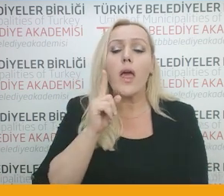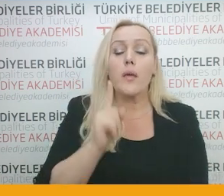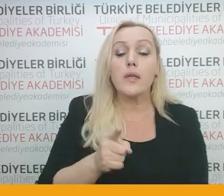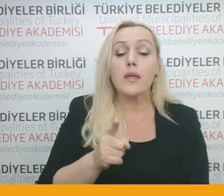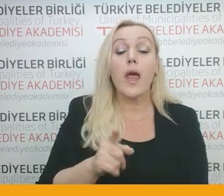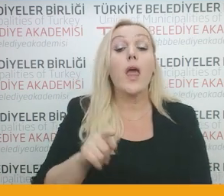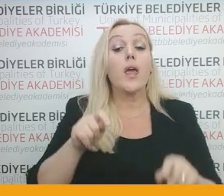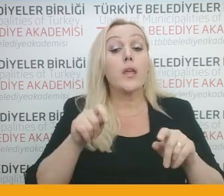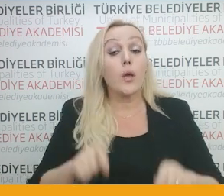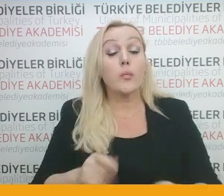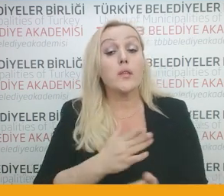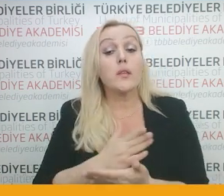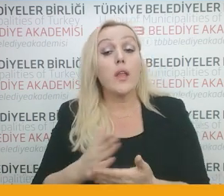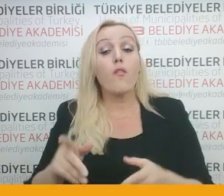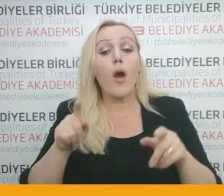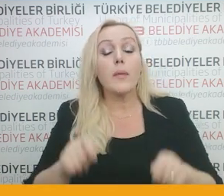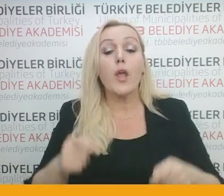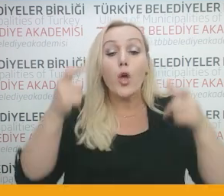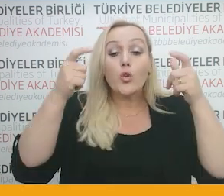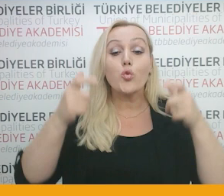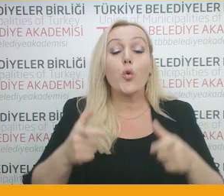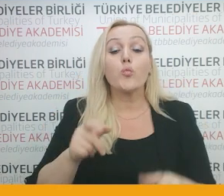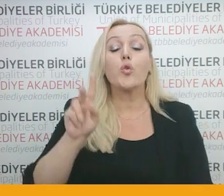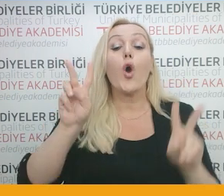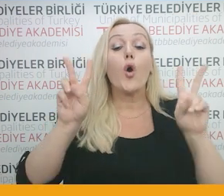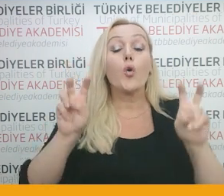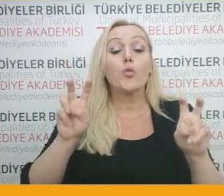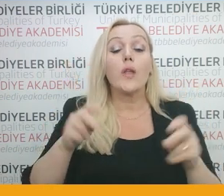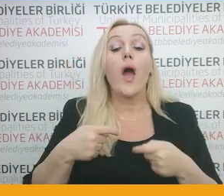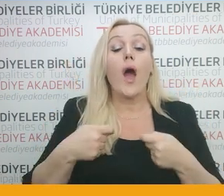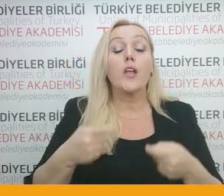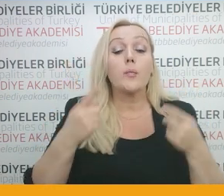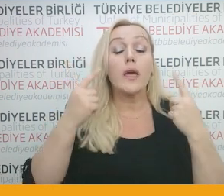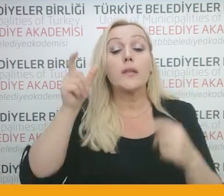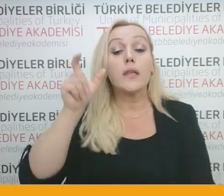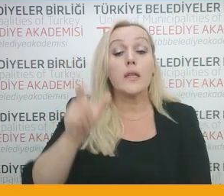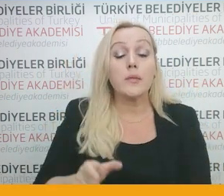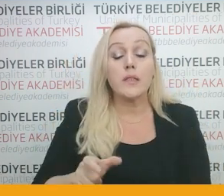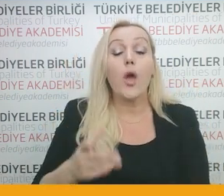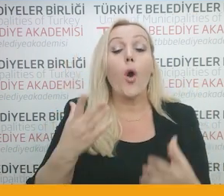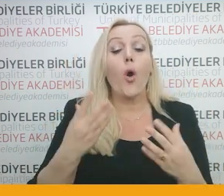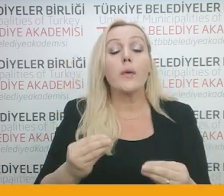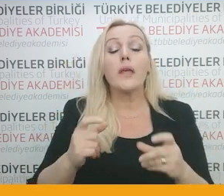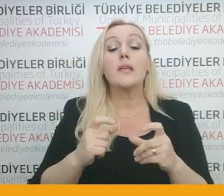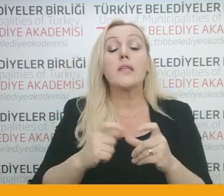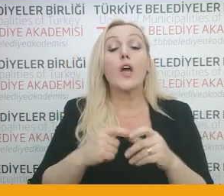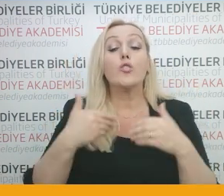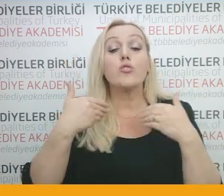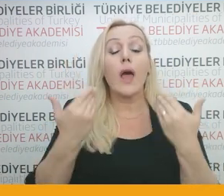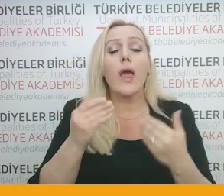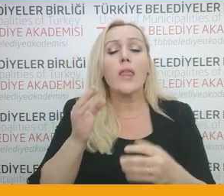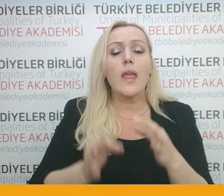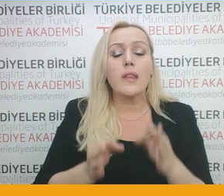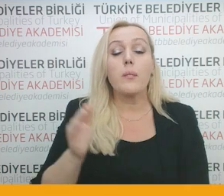yürütülmesi öngörüldüğünden sorumluluk konusunda harcama yetkisi ön plana çıkmaktadır. Yani Sayıştay Belediye denetime geldiğinde dosyayı